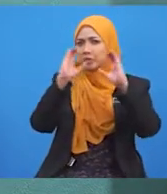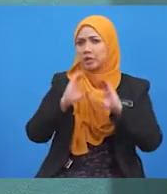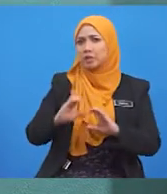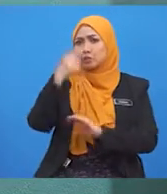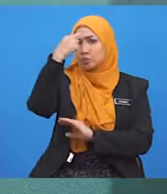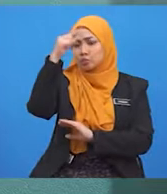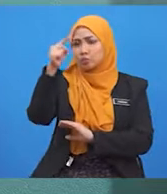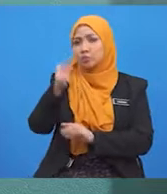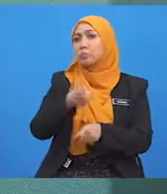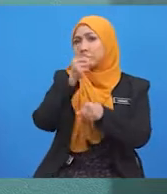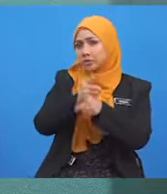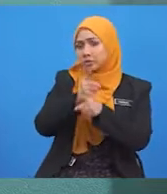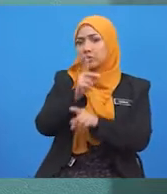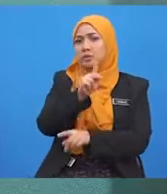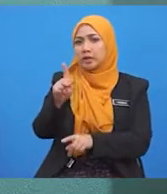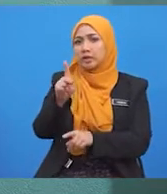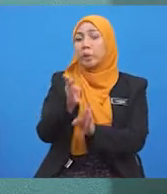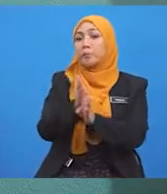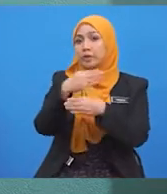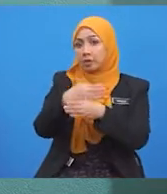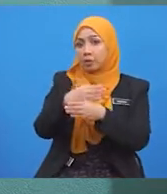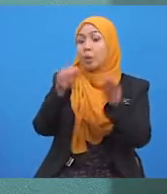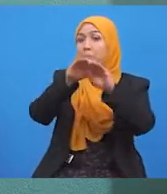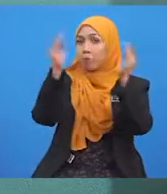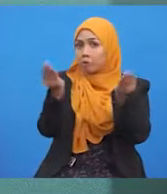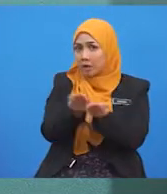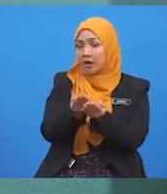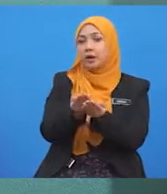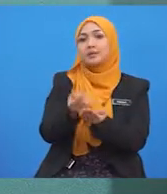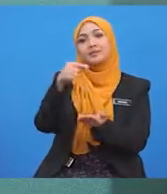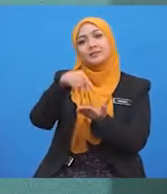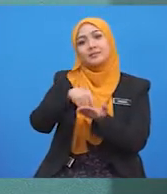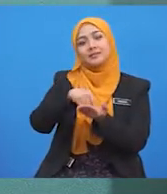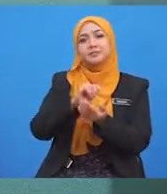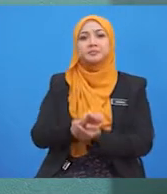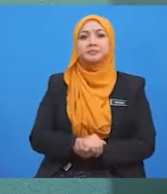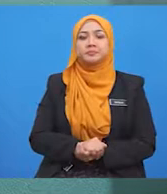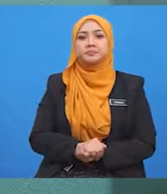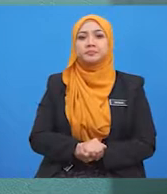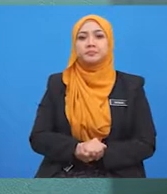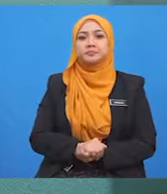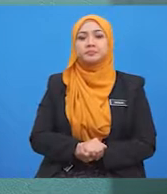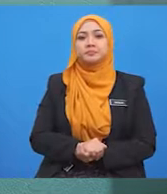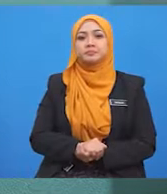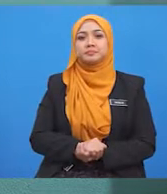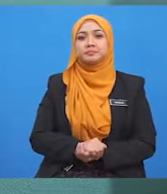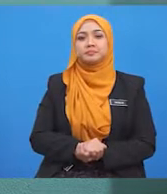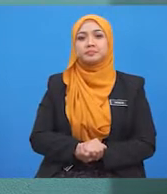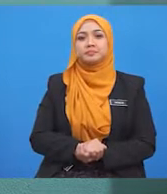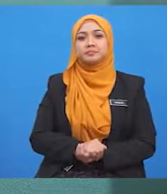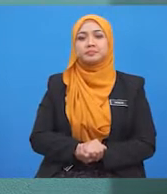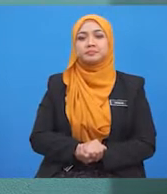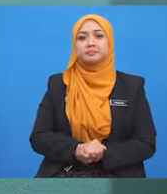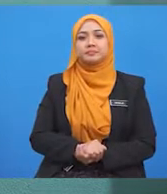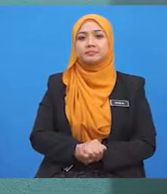Hai coba kamu perhatikan bentuk bola pingpong ini setelah direndam ke dalam air